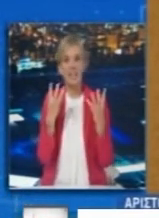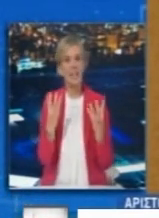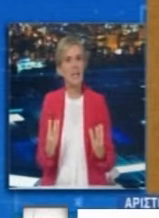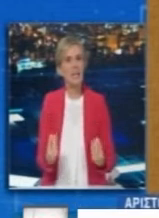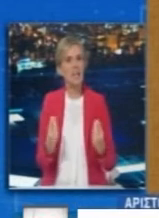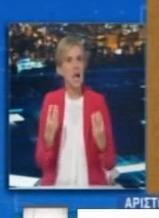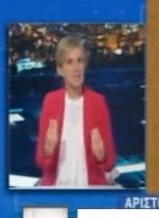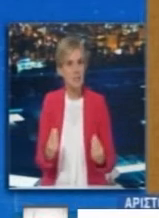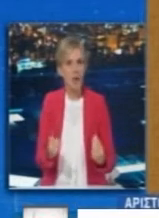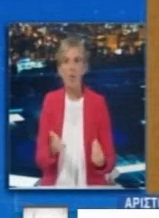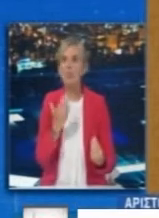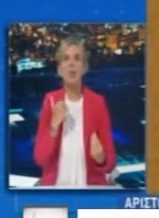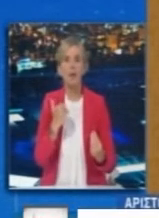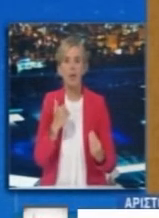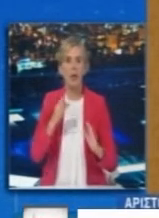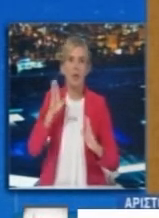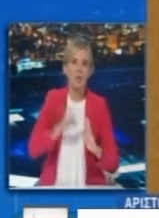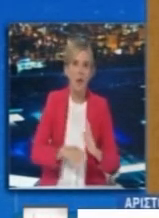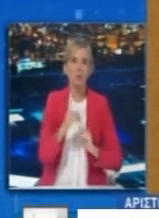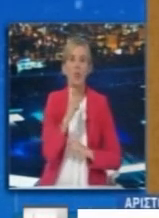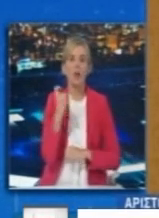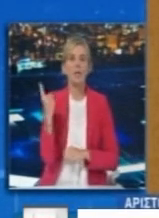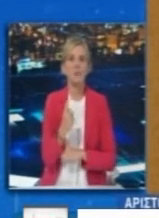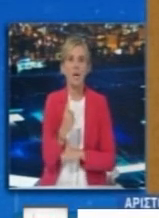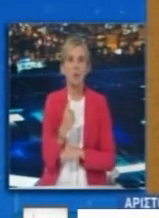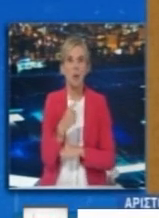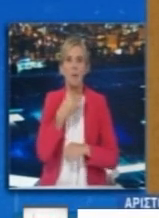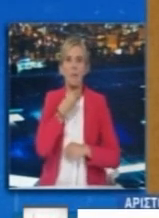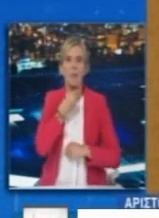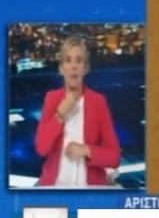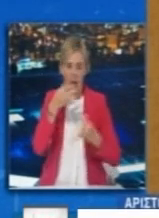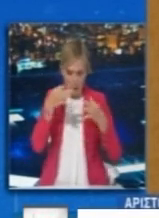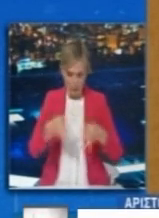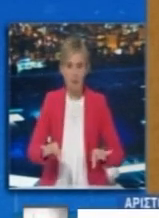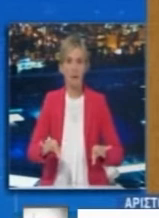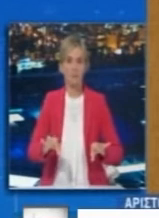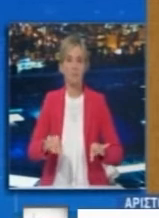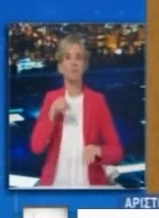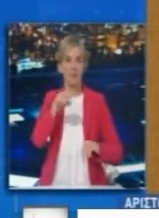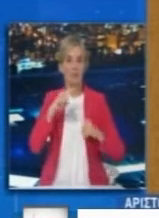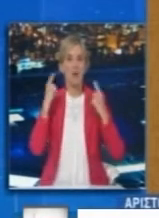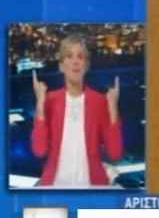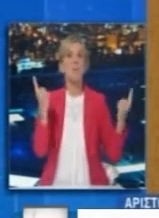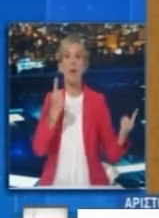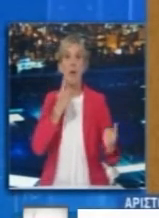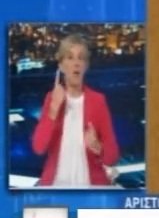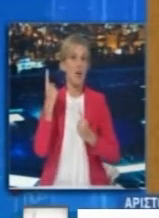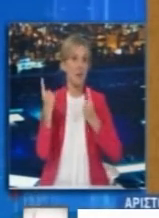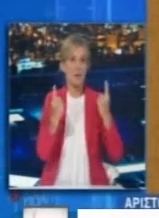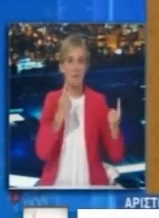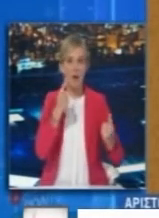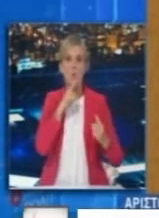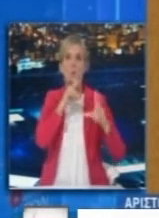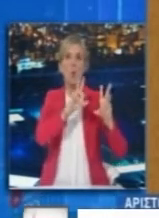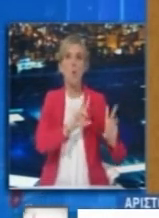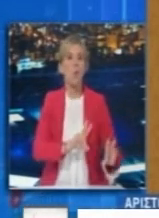του 10% στα ανατολικά υπηρωτικά τμήματα. Οι μετεωρολογικές αυτές συνθήκες δυστυχώς ομοιάζουν με